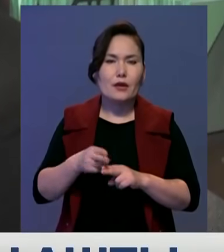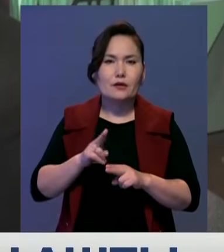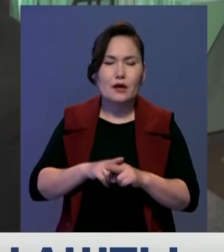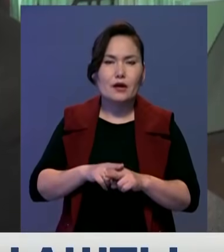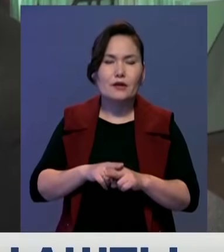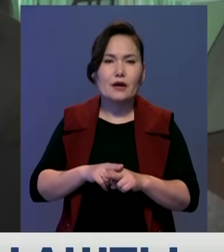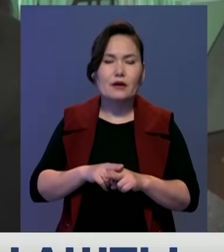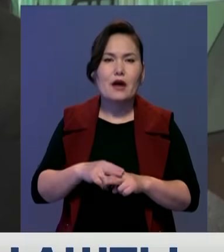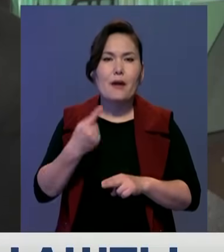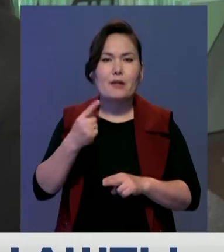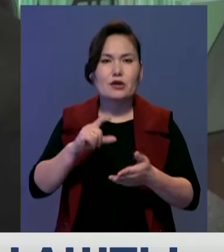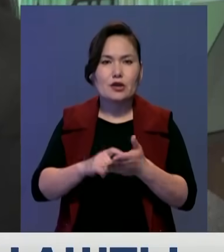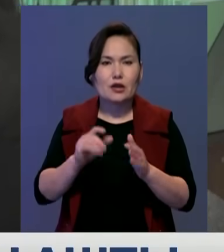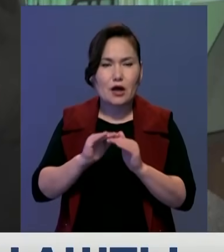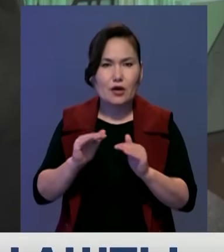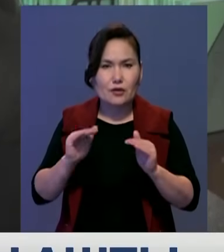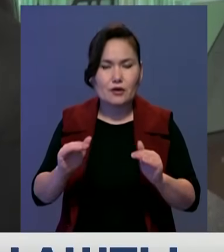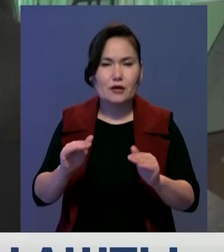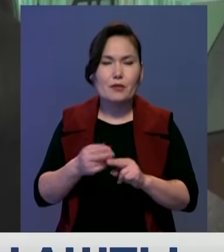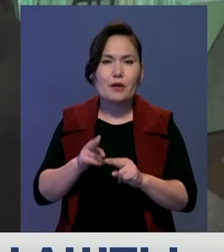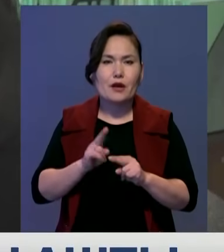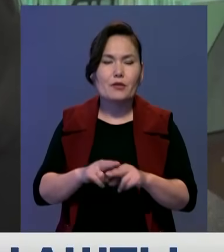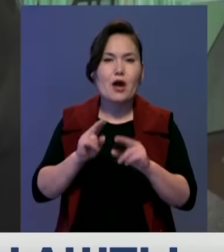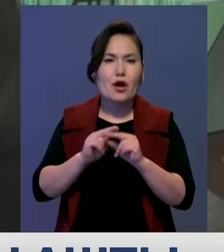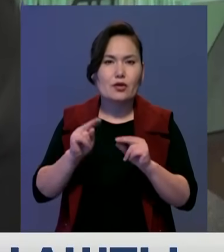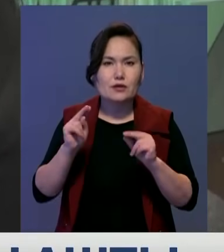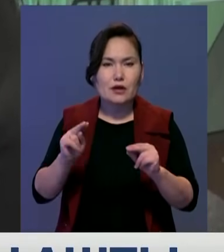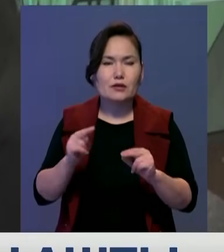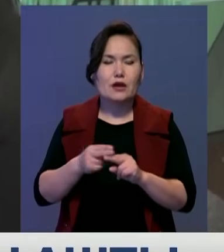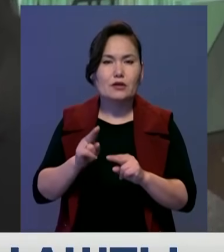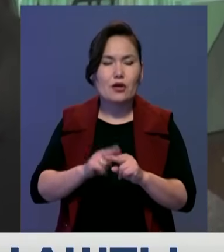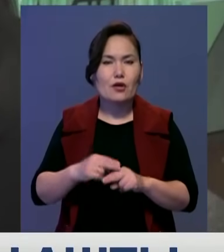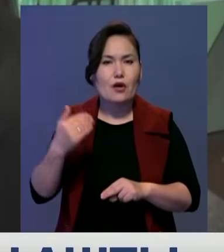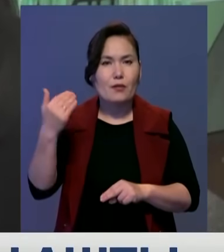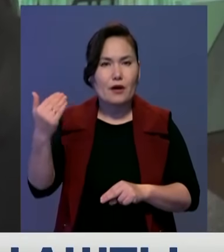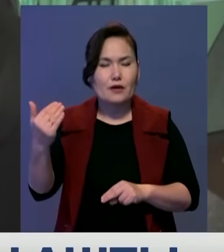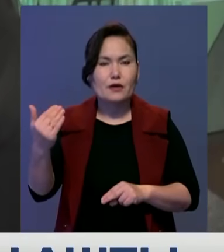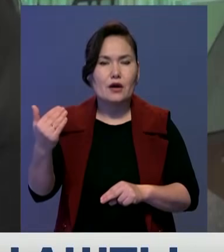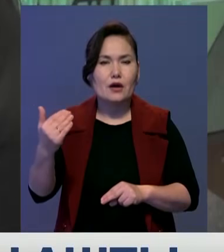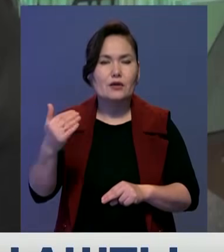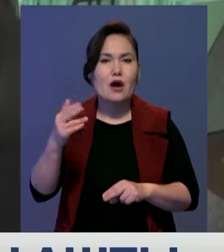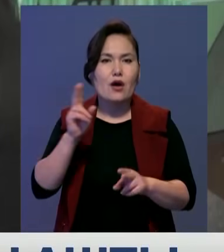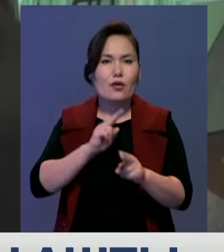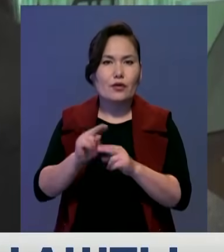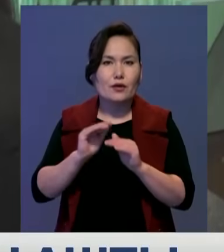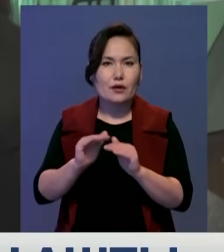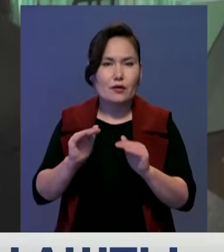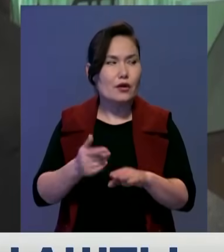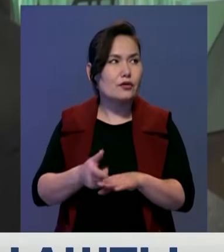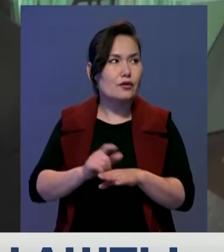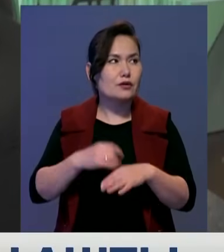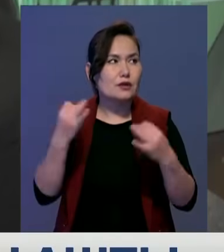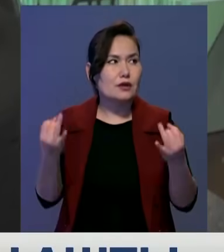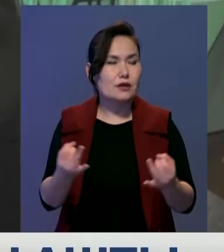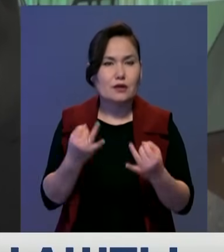бастауыш сыныптың мұғалімдері тек қана бір ғана ұстаздан білім алатын болғандықтан барлығы маған бауыр басып